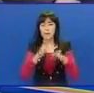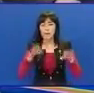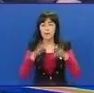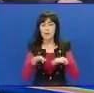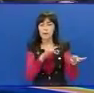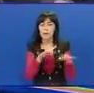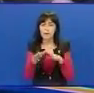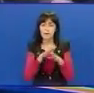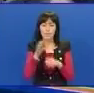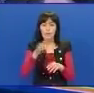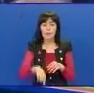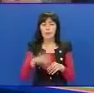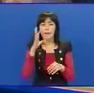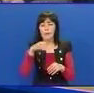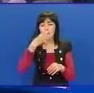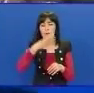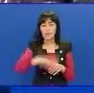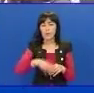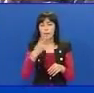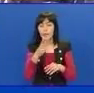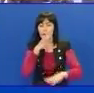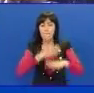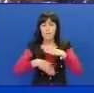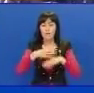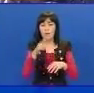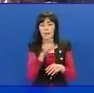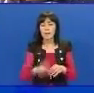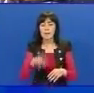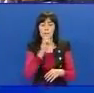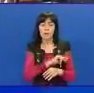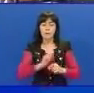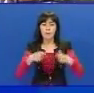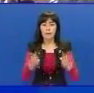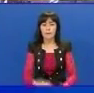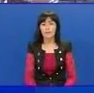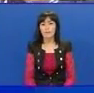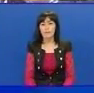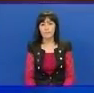жәрмеңкесі өткен. Онда 542 мүмкіндігі шектеулі азамат жұмысқа орналасты.